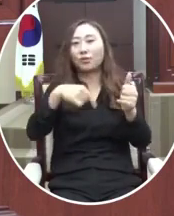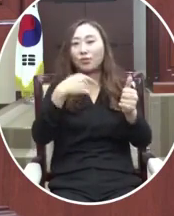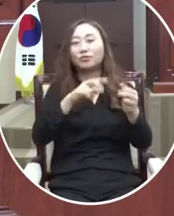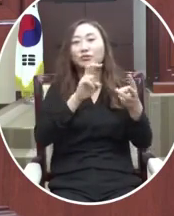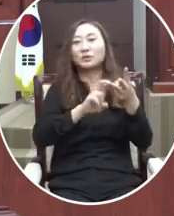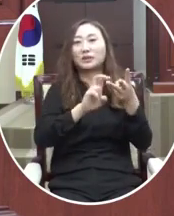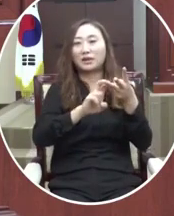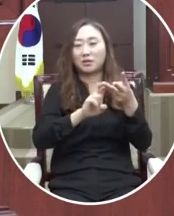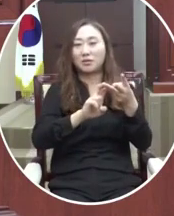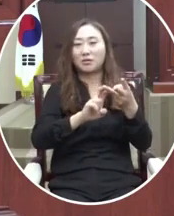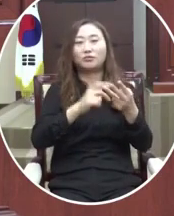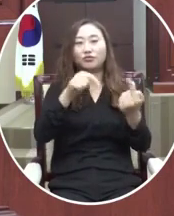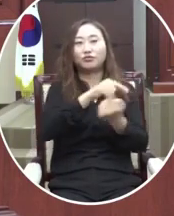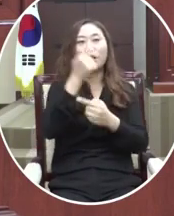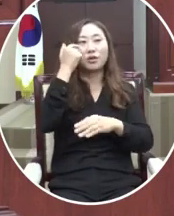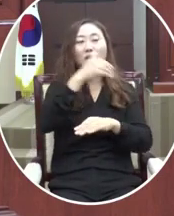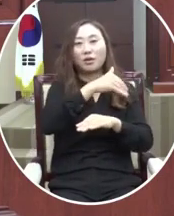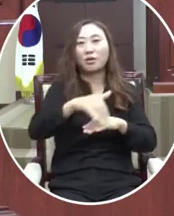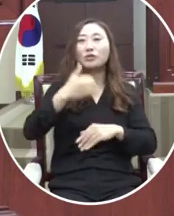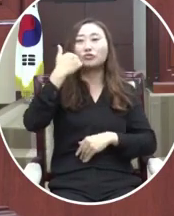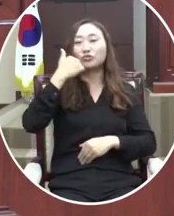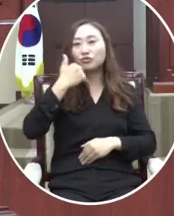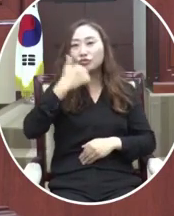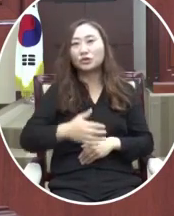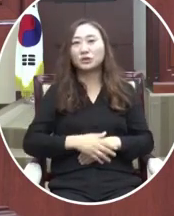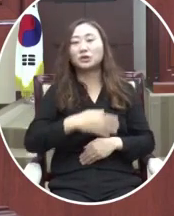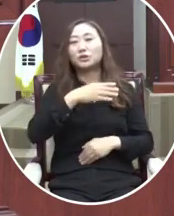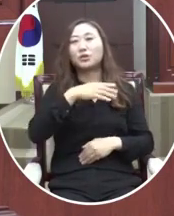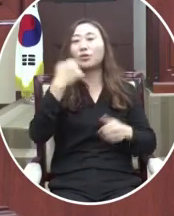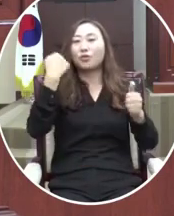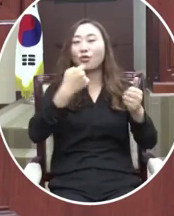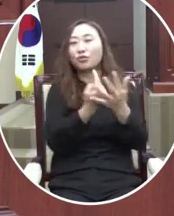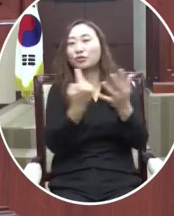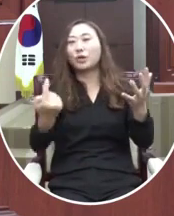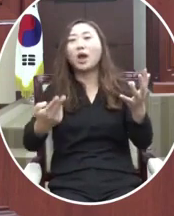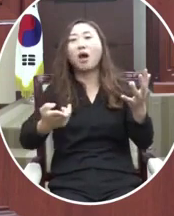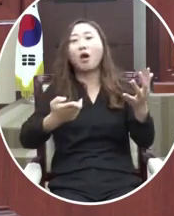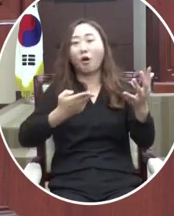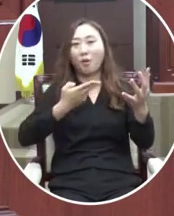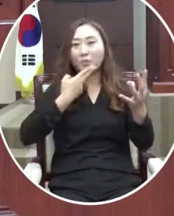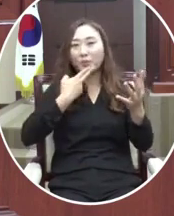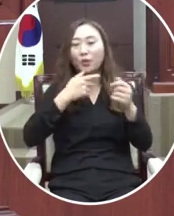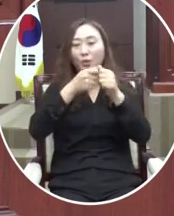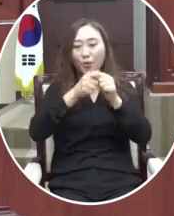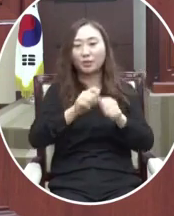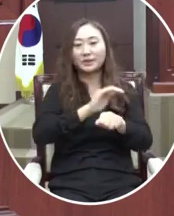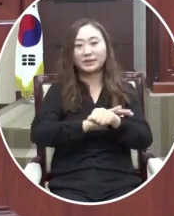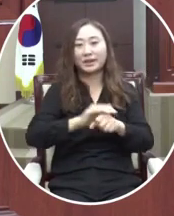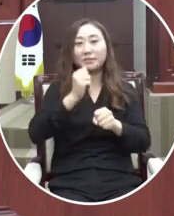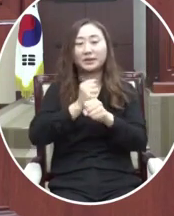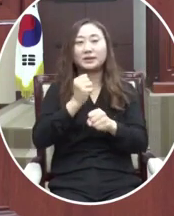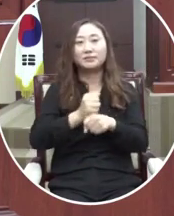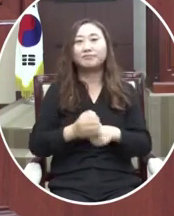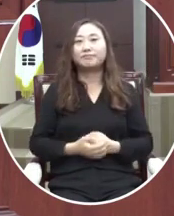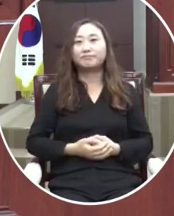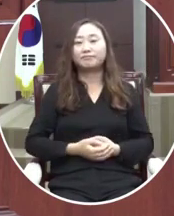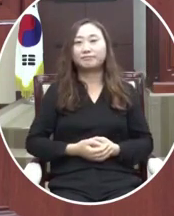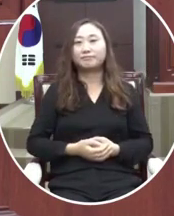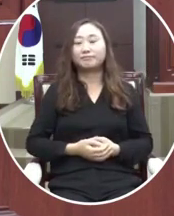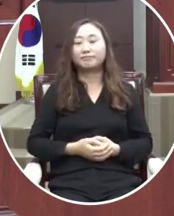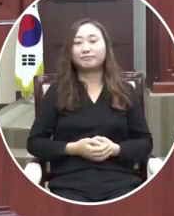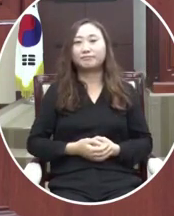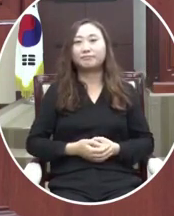센터를 운영할 예정입니다 노원 구민 누구도 교육으로부터 소외되는 일이 없도록 꼼꼼히 챙겨가겠습니다